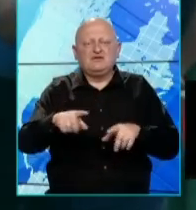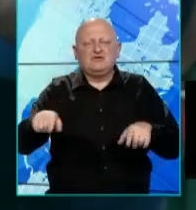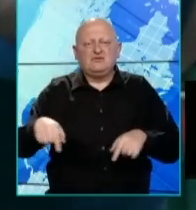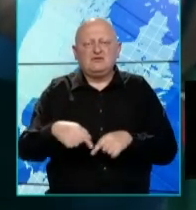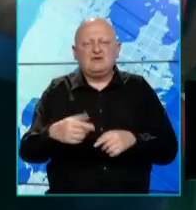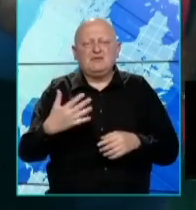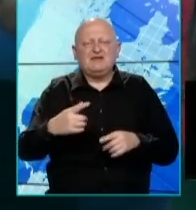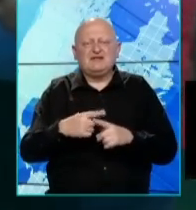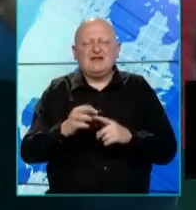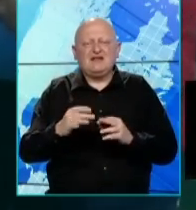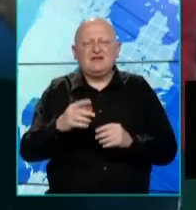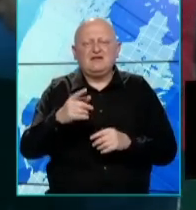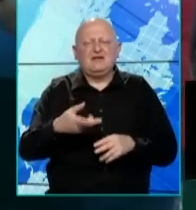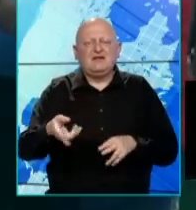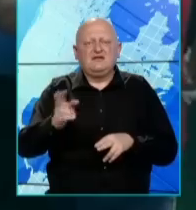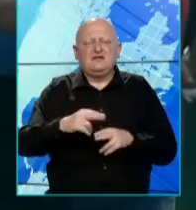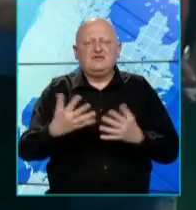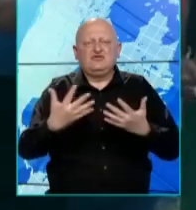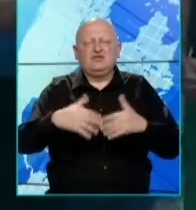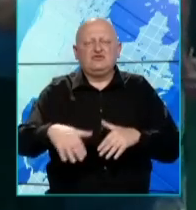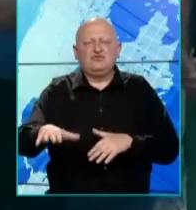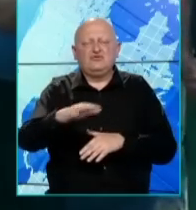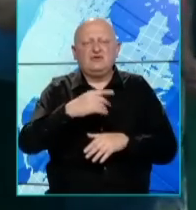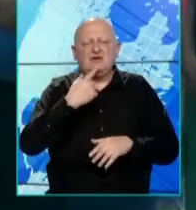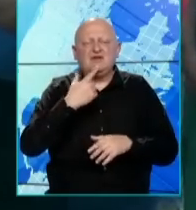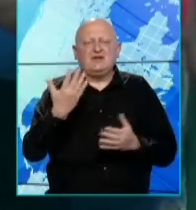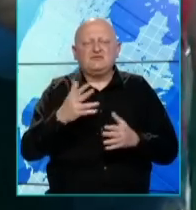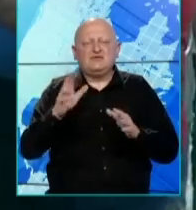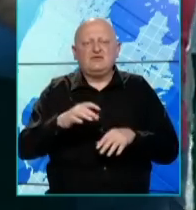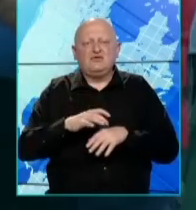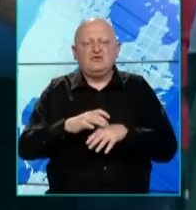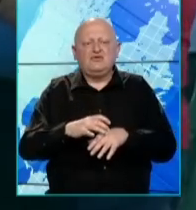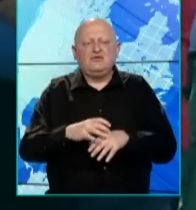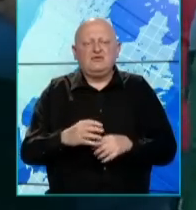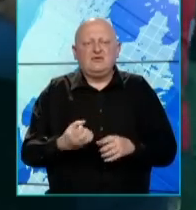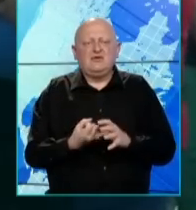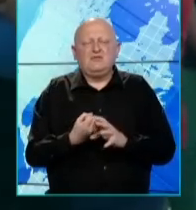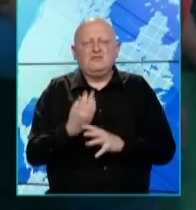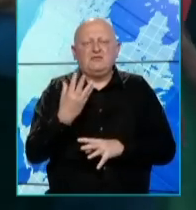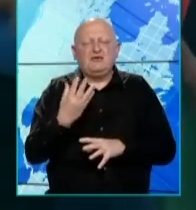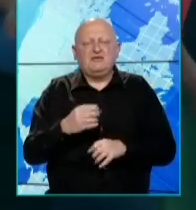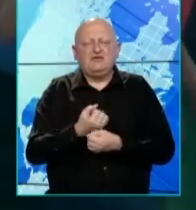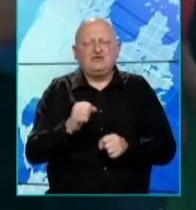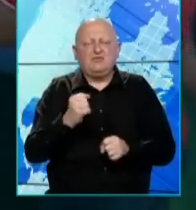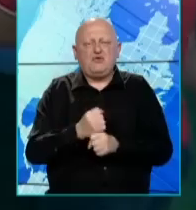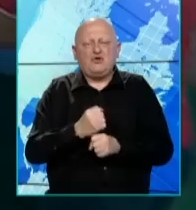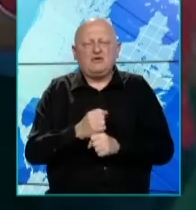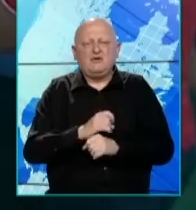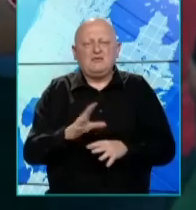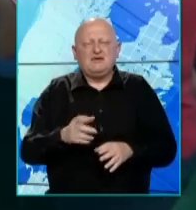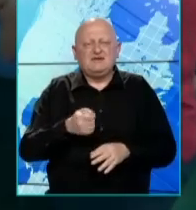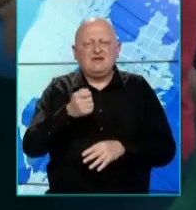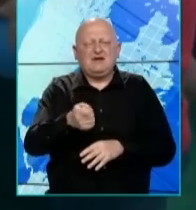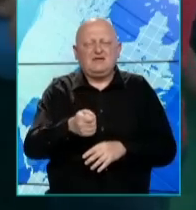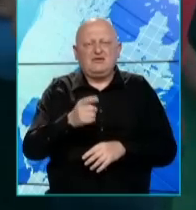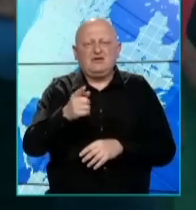ili 50 hektara i to bi bila najveća industrijska zona gdje bismo mogli uvesti privrednike da slobodno radi bez bilo kakve